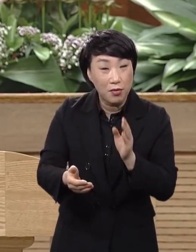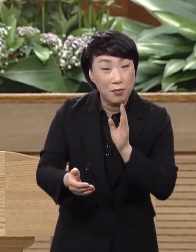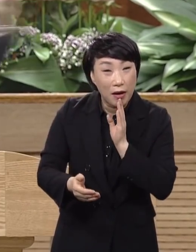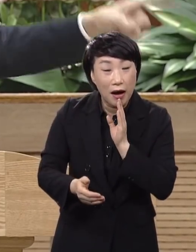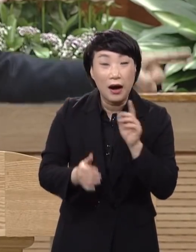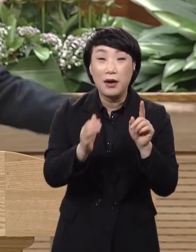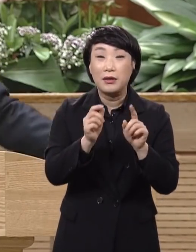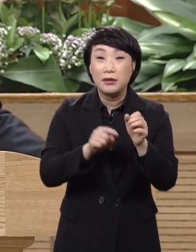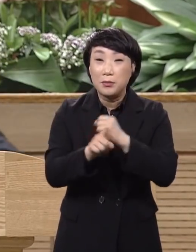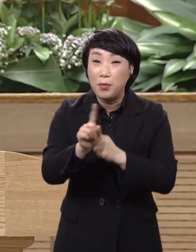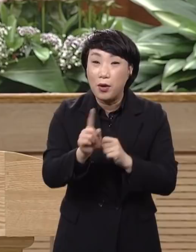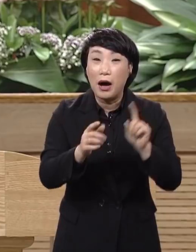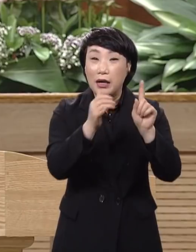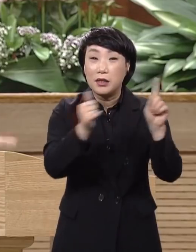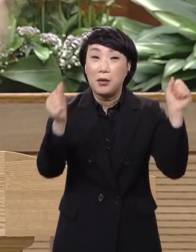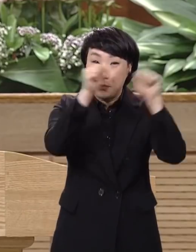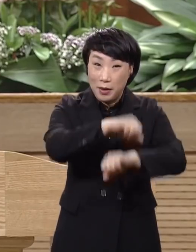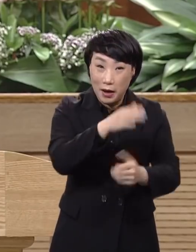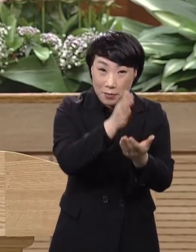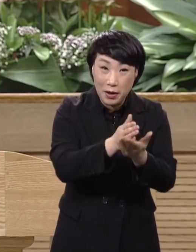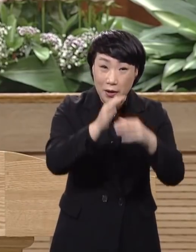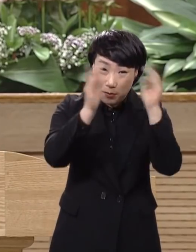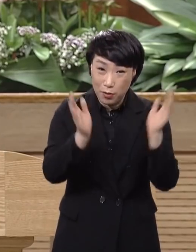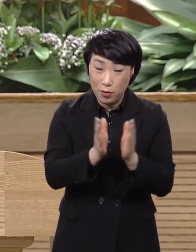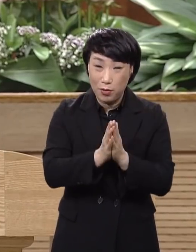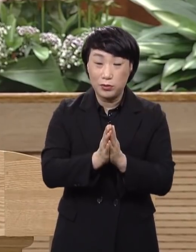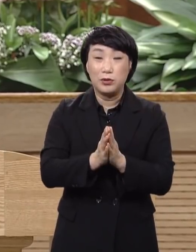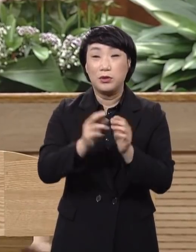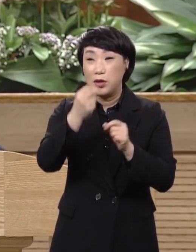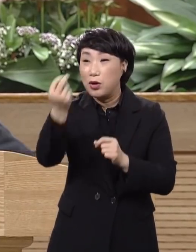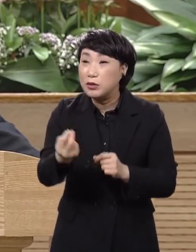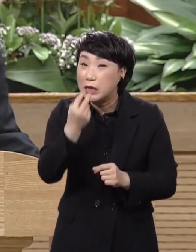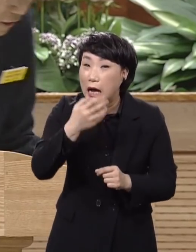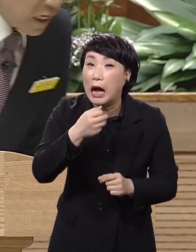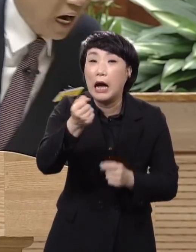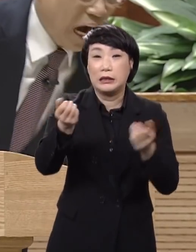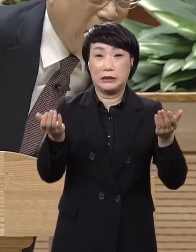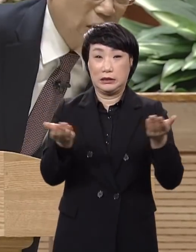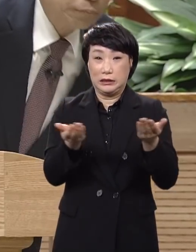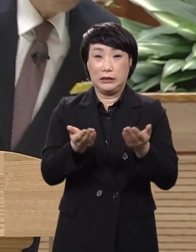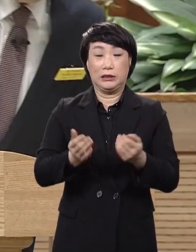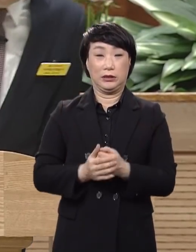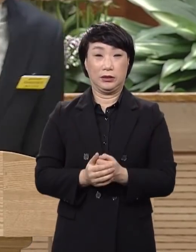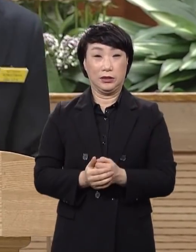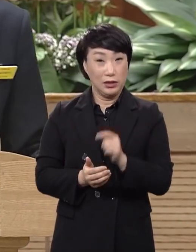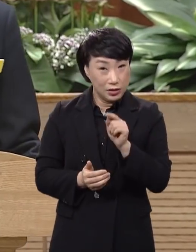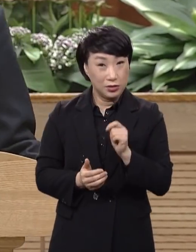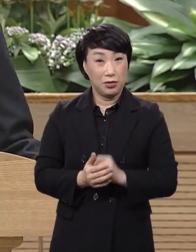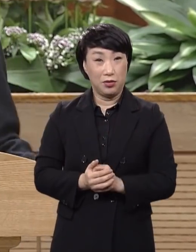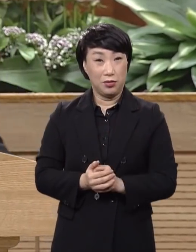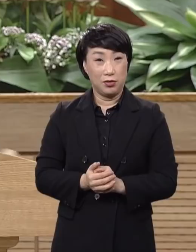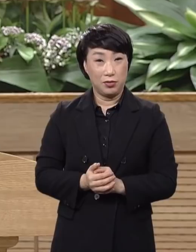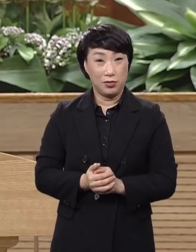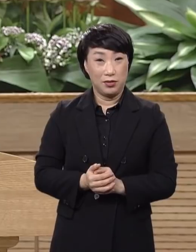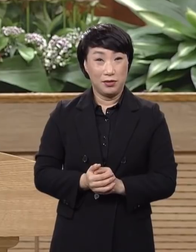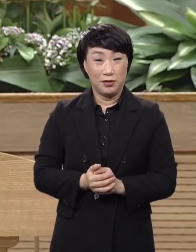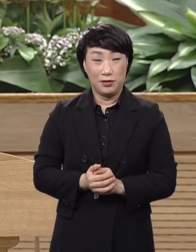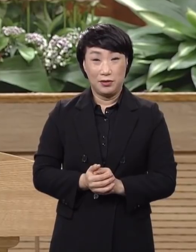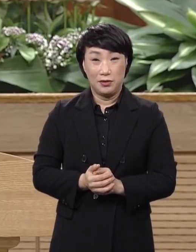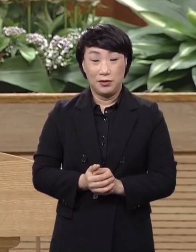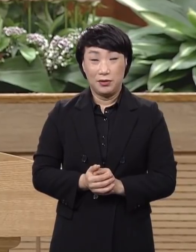한 사람도 멸망하지 않고 다 영생을 얻는 그것이야.